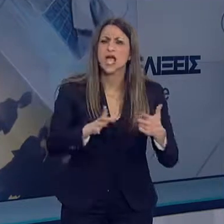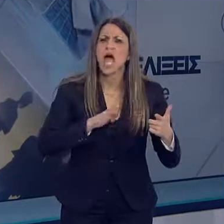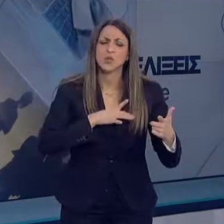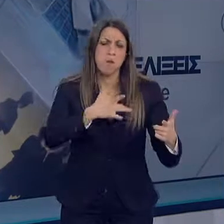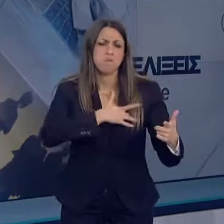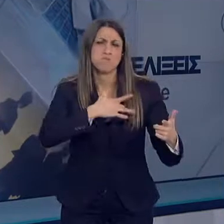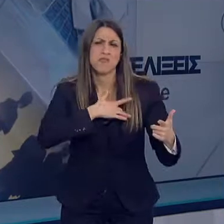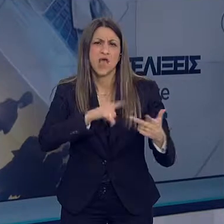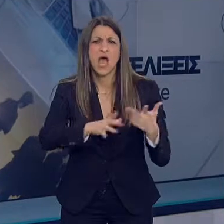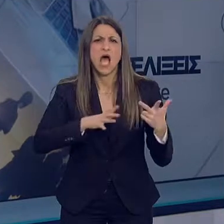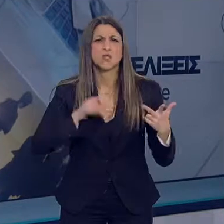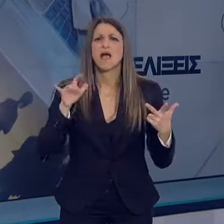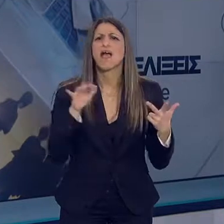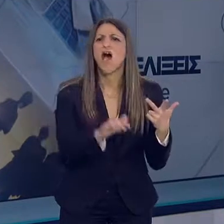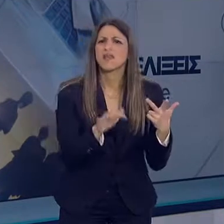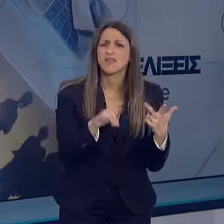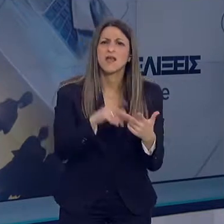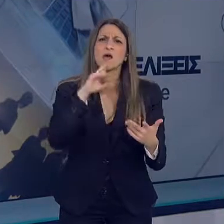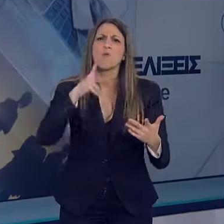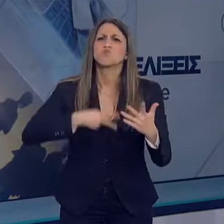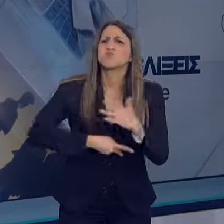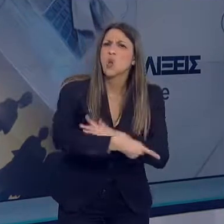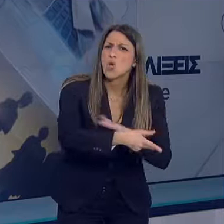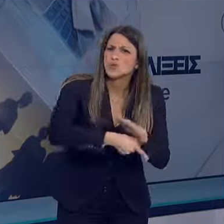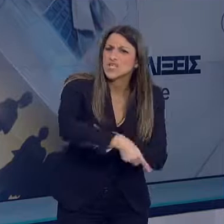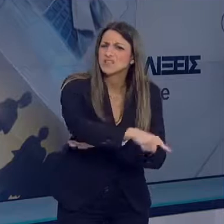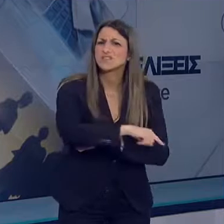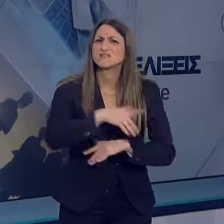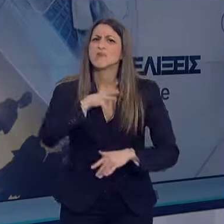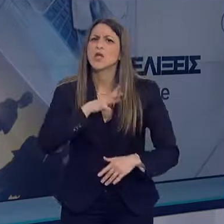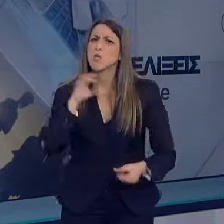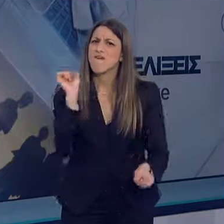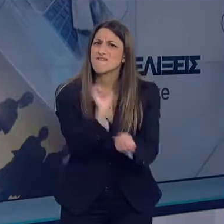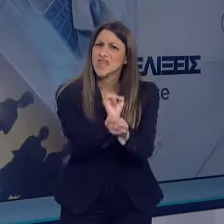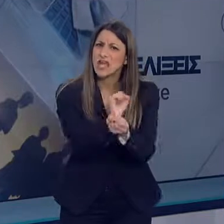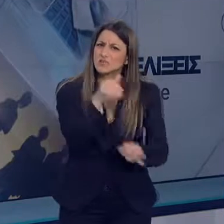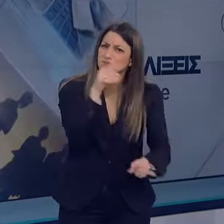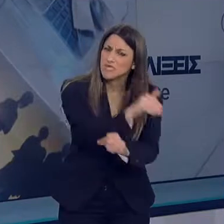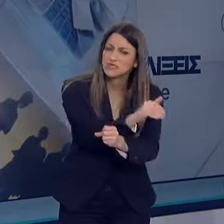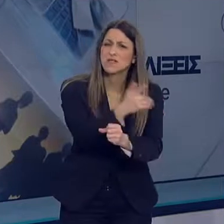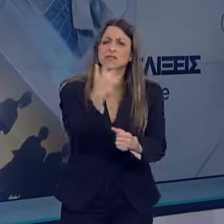όπως οι πληθυσμοί των μεταναστών, των φυλακών,